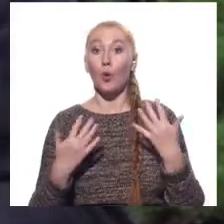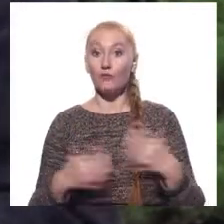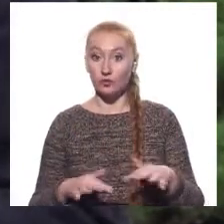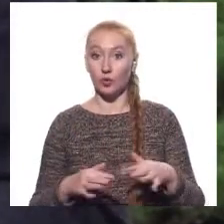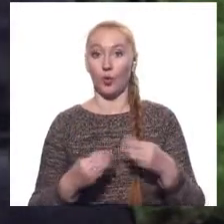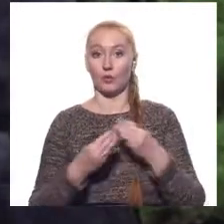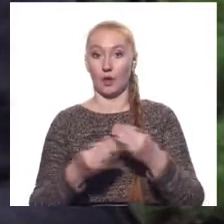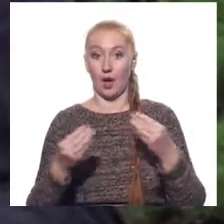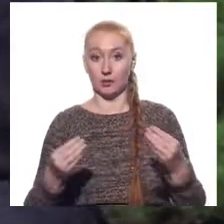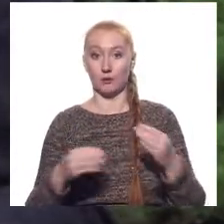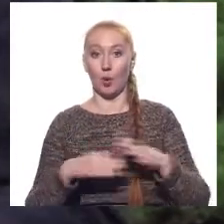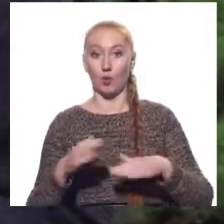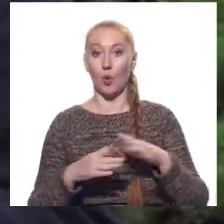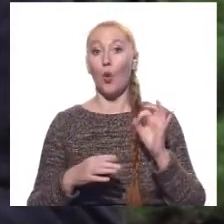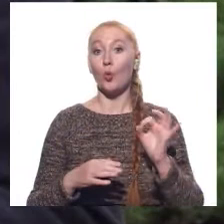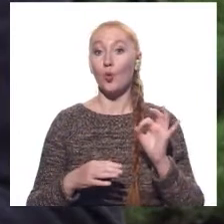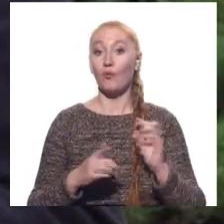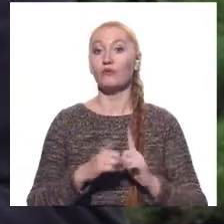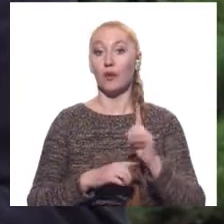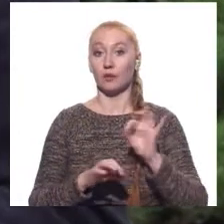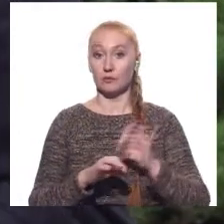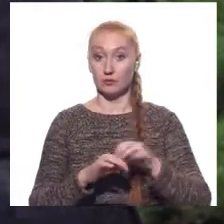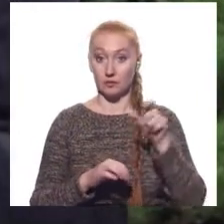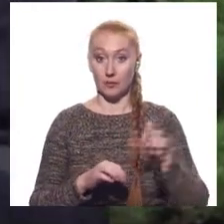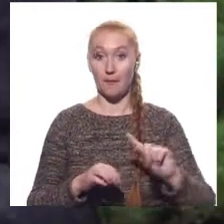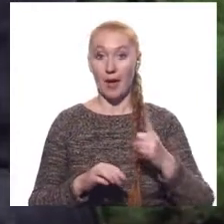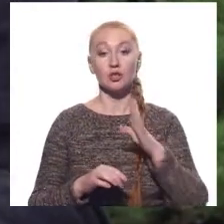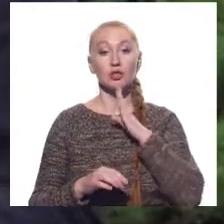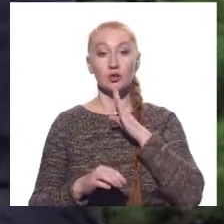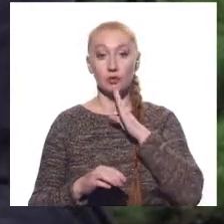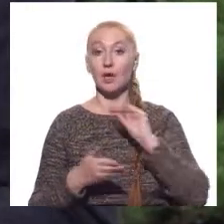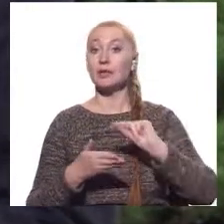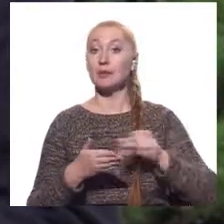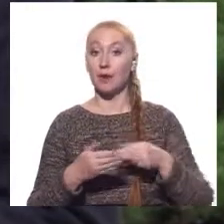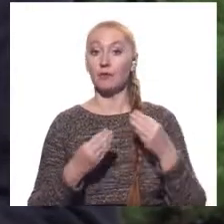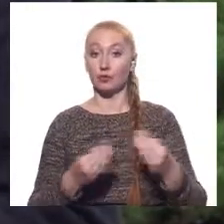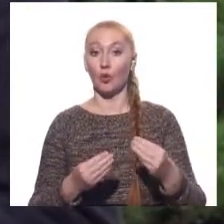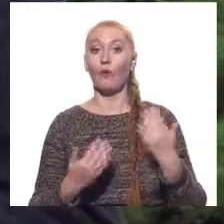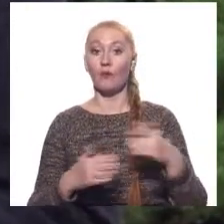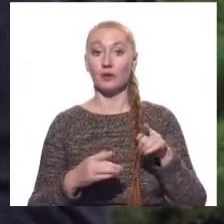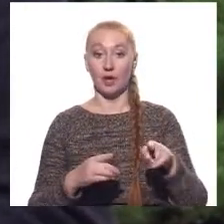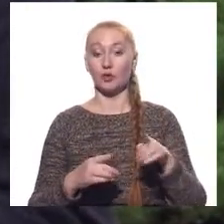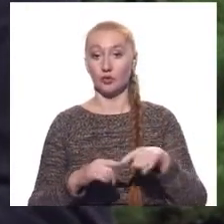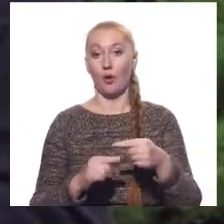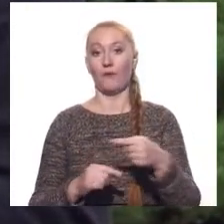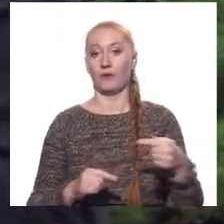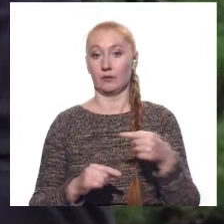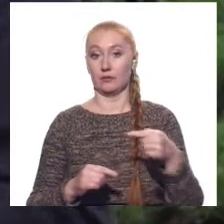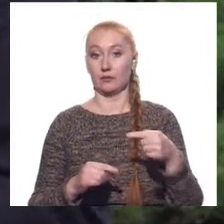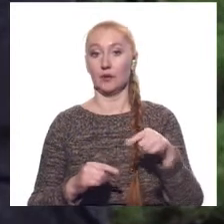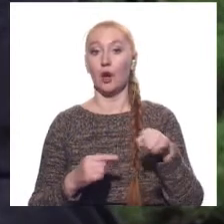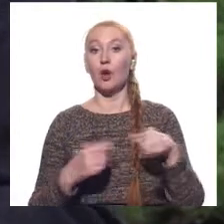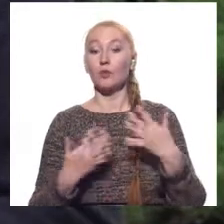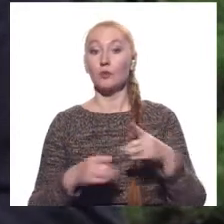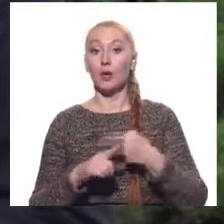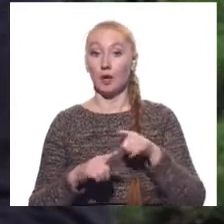руки видав нульовому пацієнту, тій першій жінці, довідку про те, що вона вже негативна. Тобто вона, за